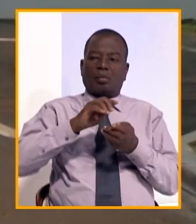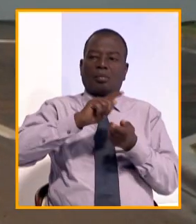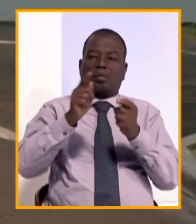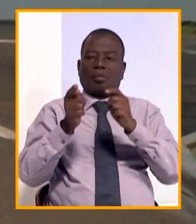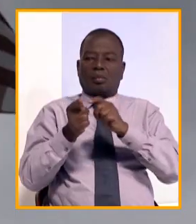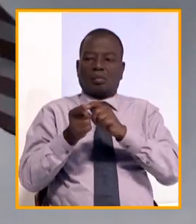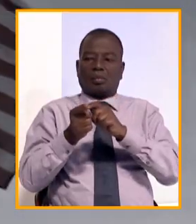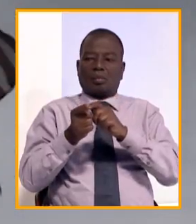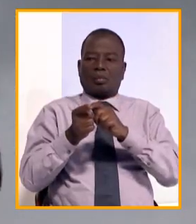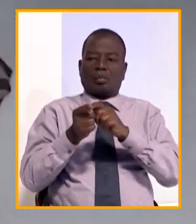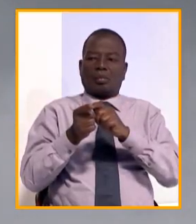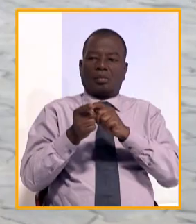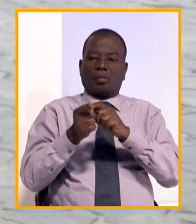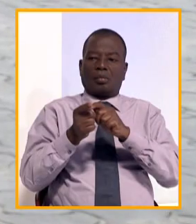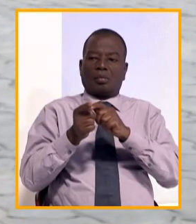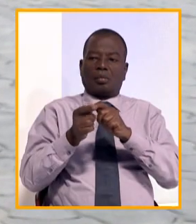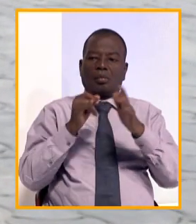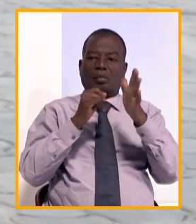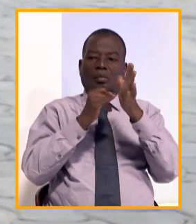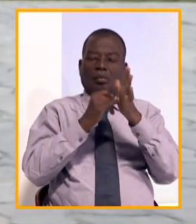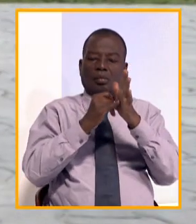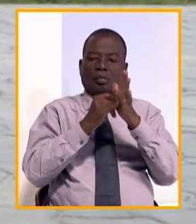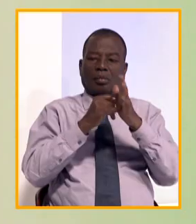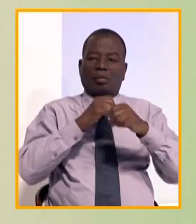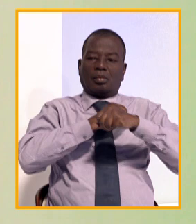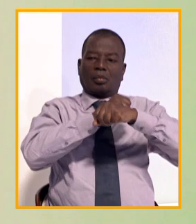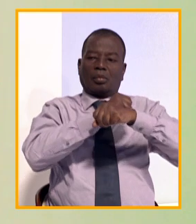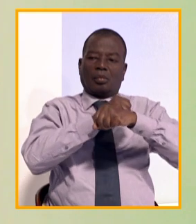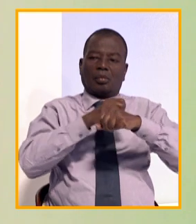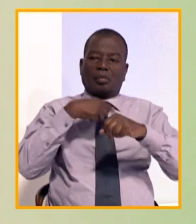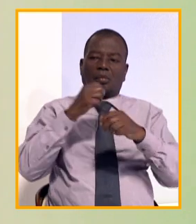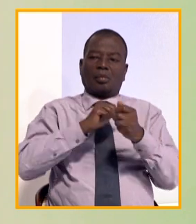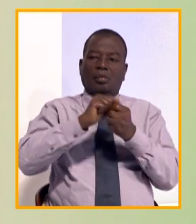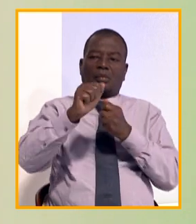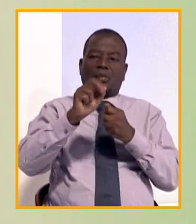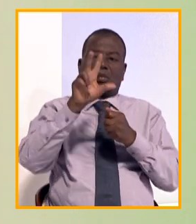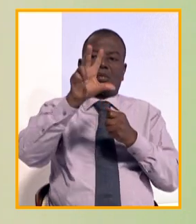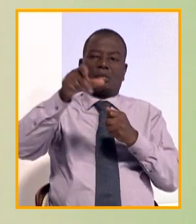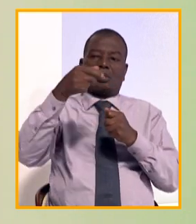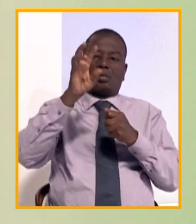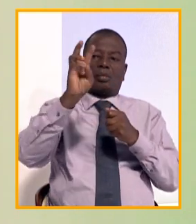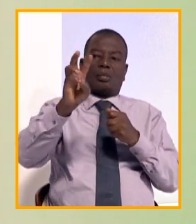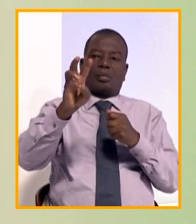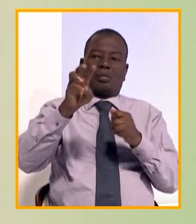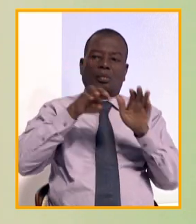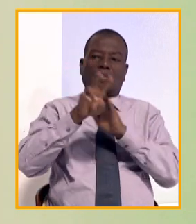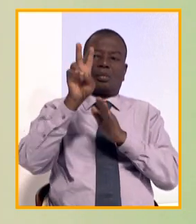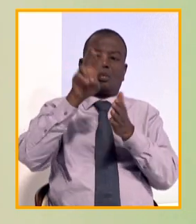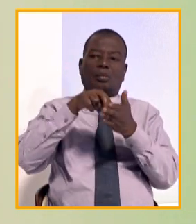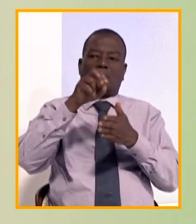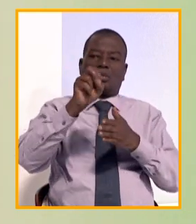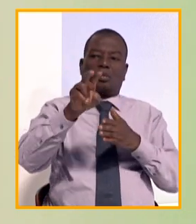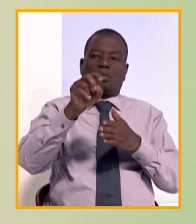l'amélioration considérable de l'indice de sécurité qui est passé de 3,6 en